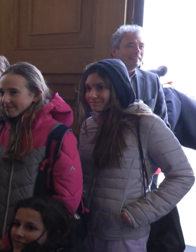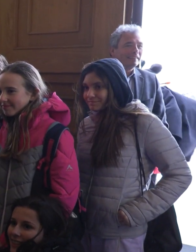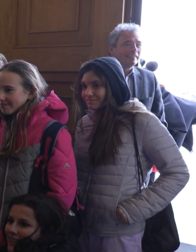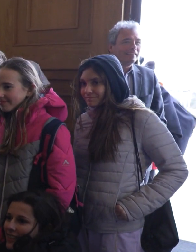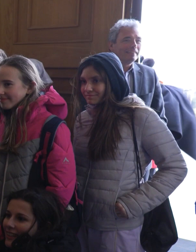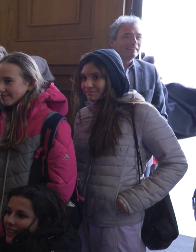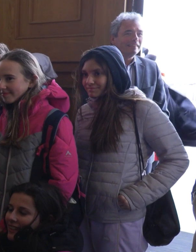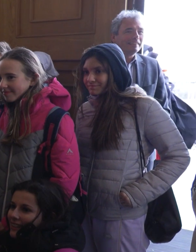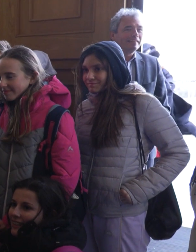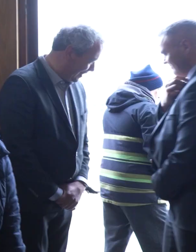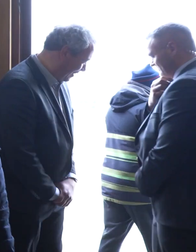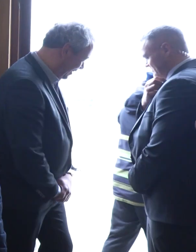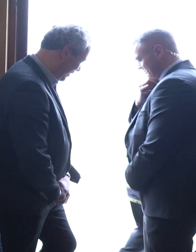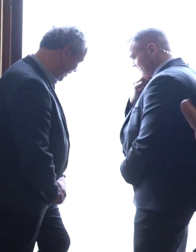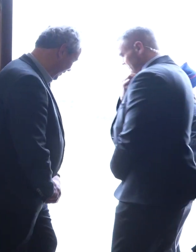kolena?